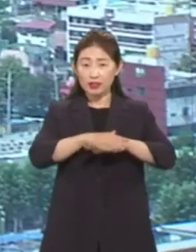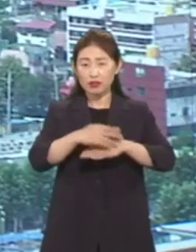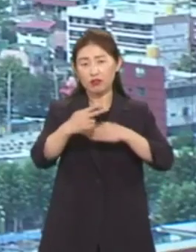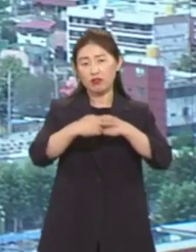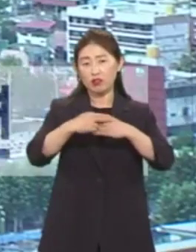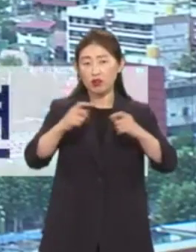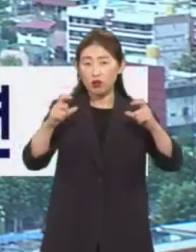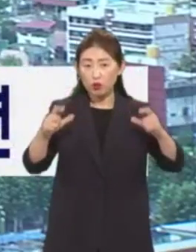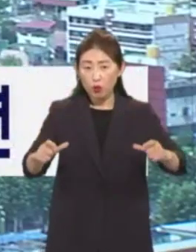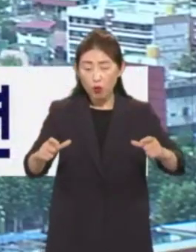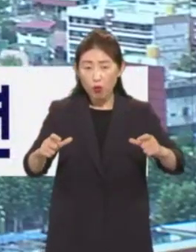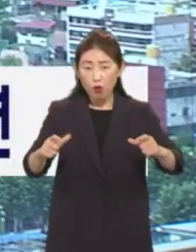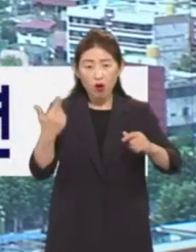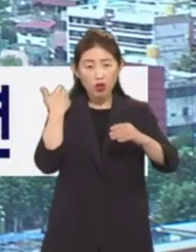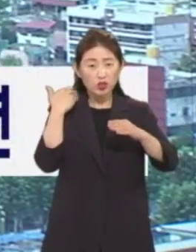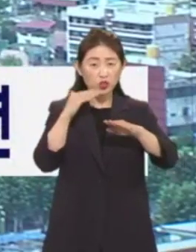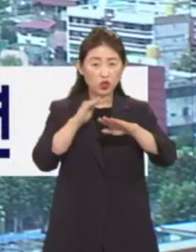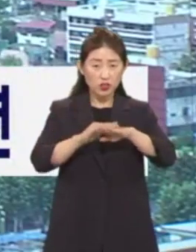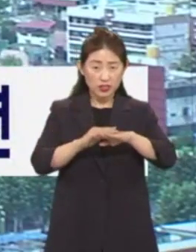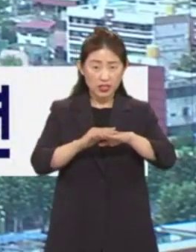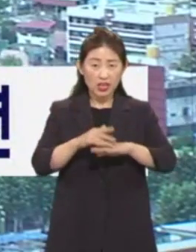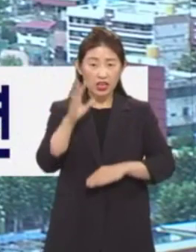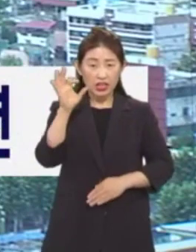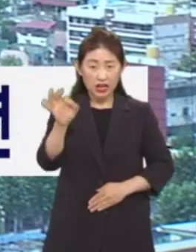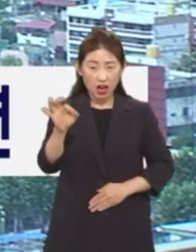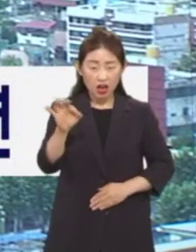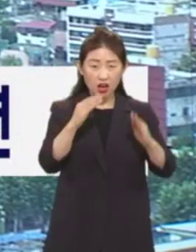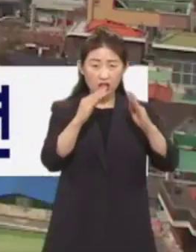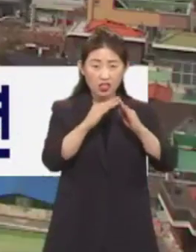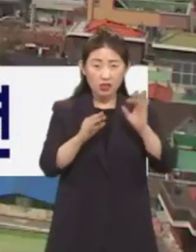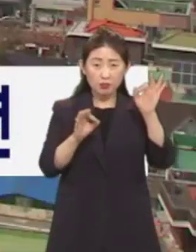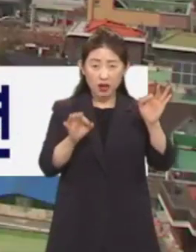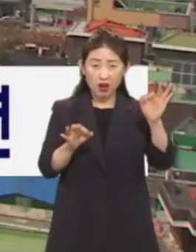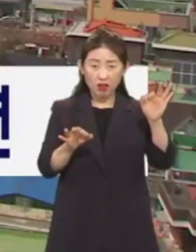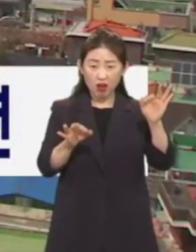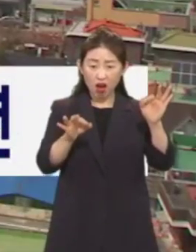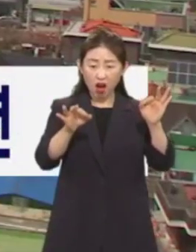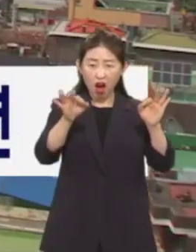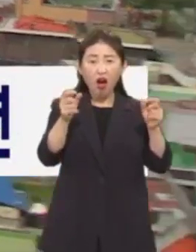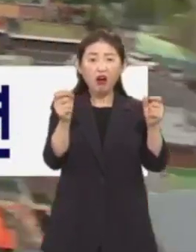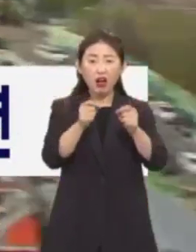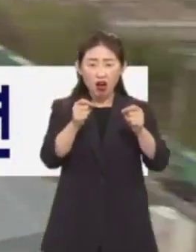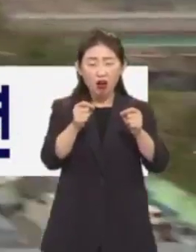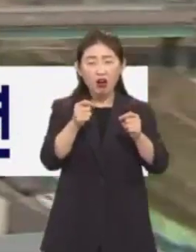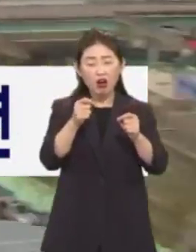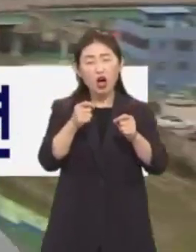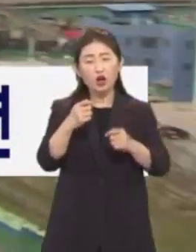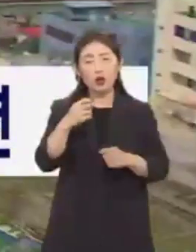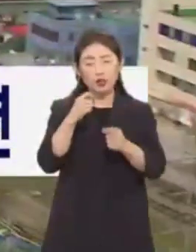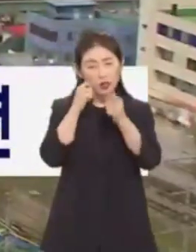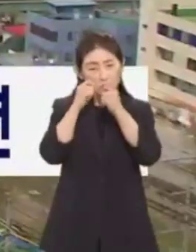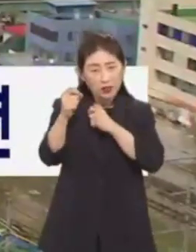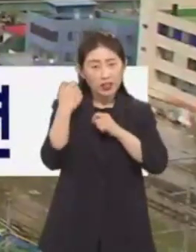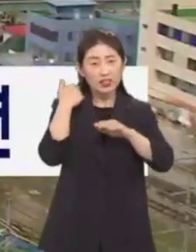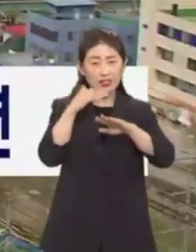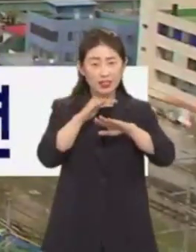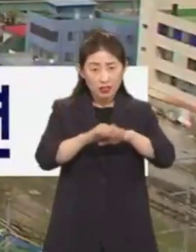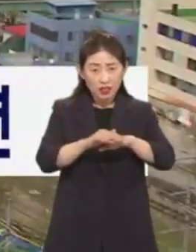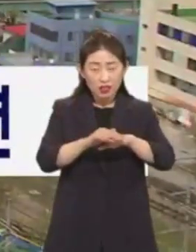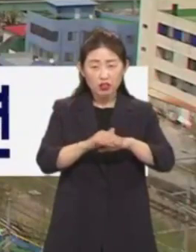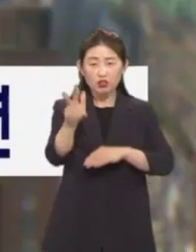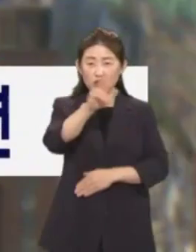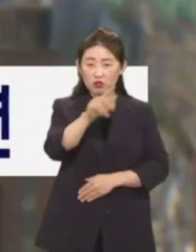대전 대덕구가 연립과 다세대 등의 전셋값이 매매가격에 육박하는 깡통전세 위험이 전국에서